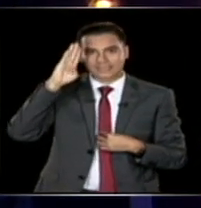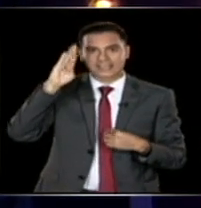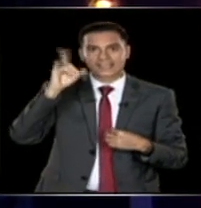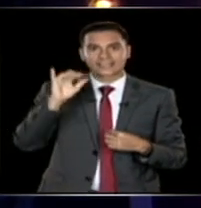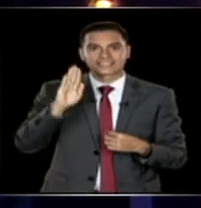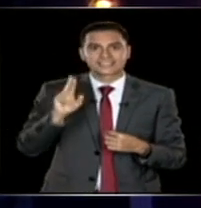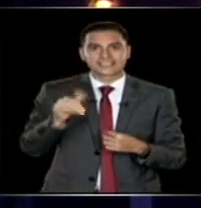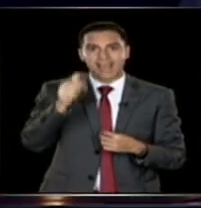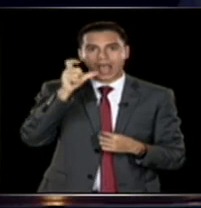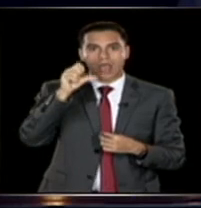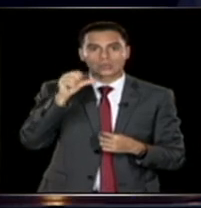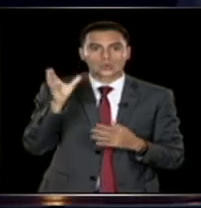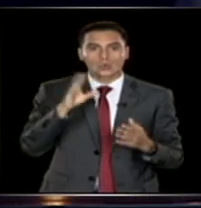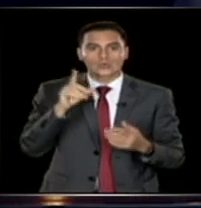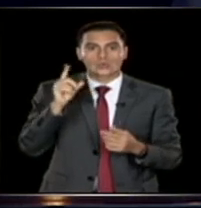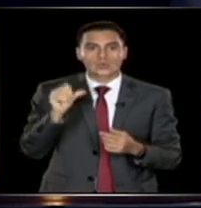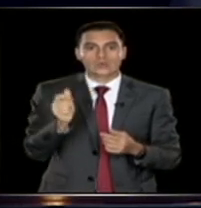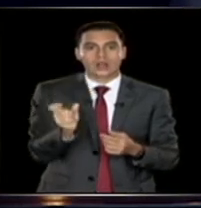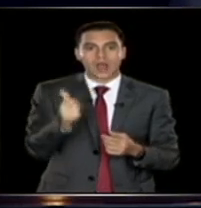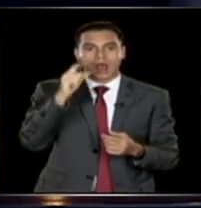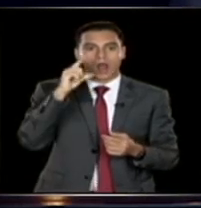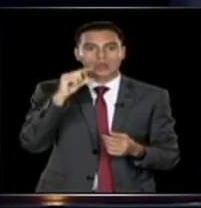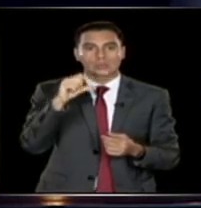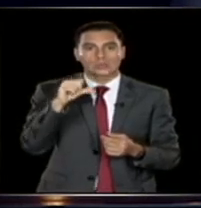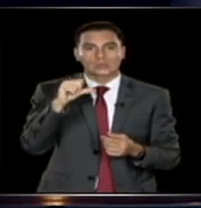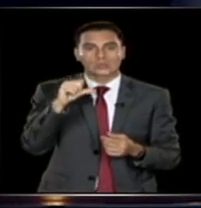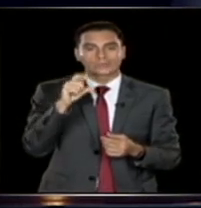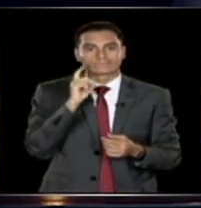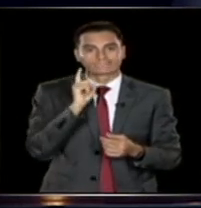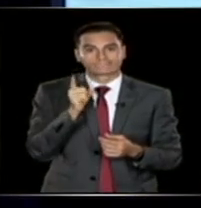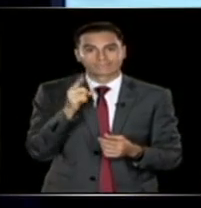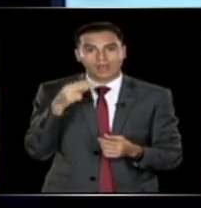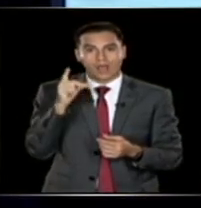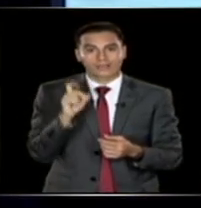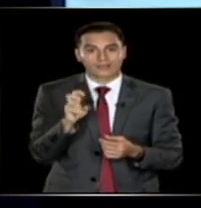كريستيانو رونالدو. رونالدو يا عطية،